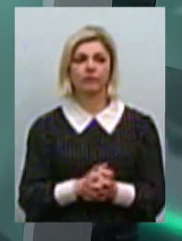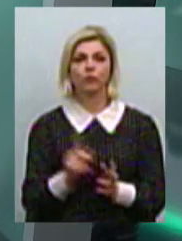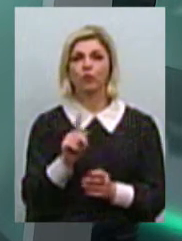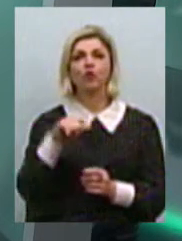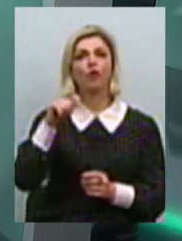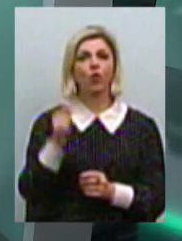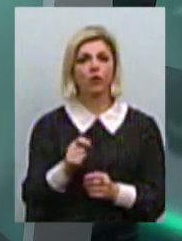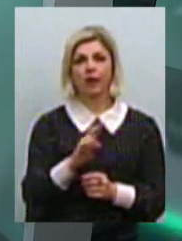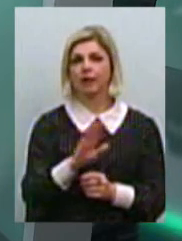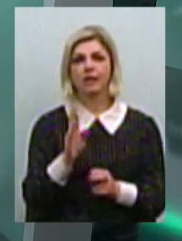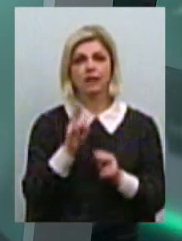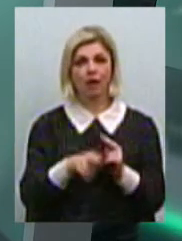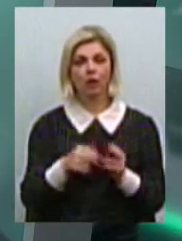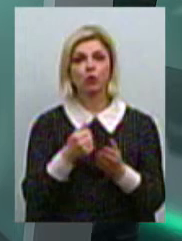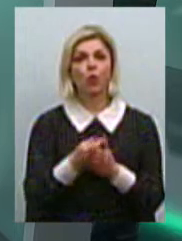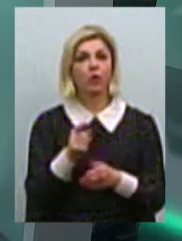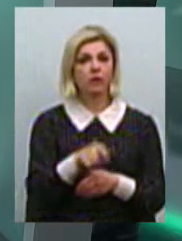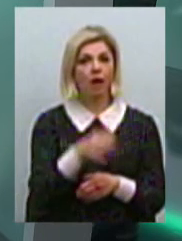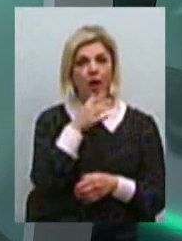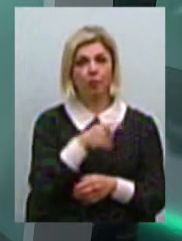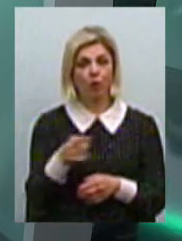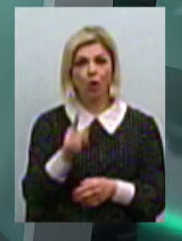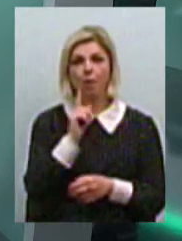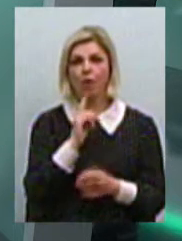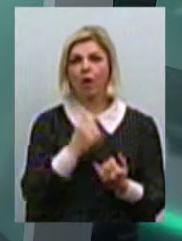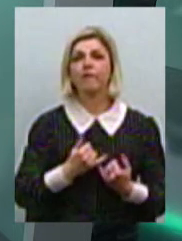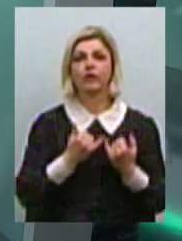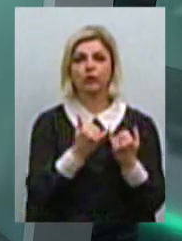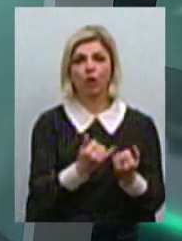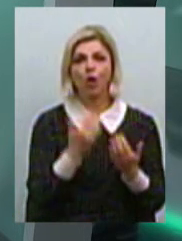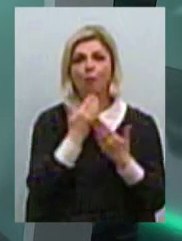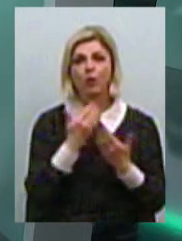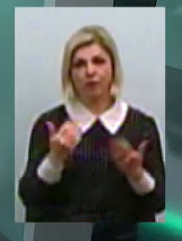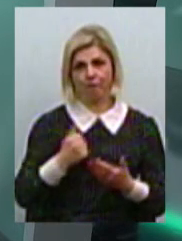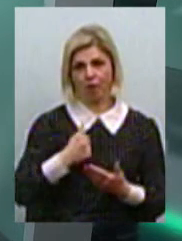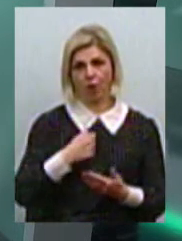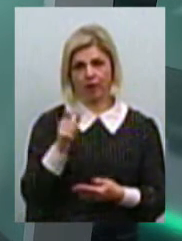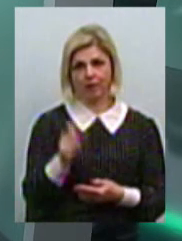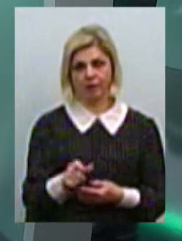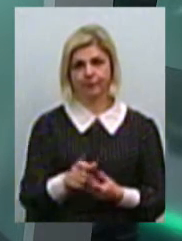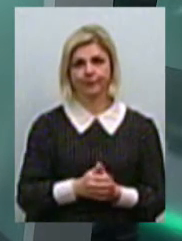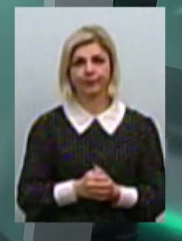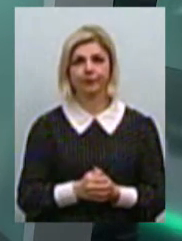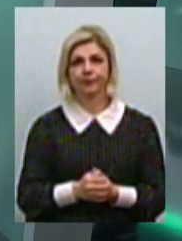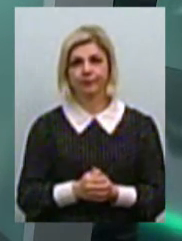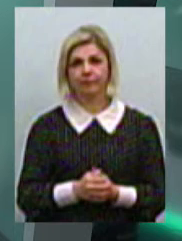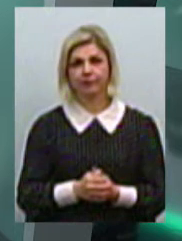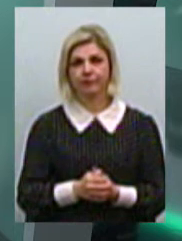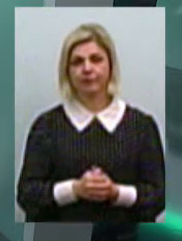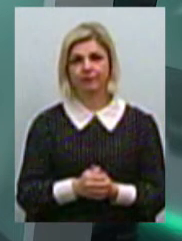не закінчується до тих пір, поки не віддано шану і не поховано останнього воїна. І